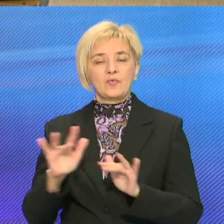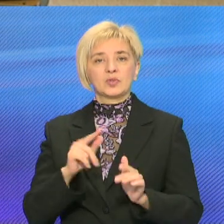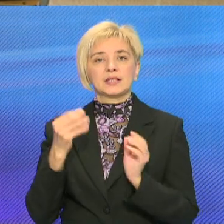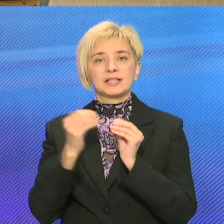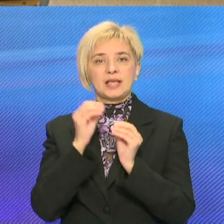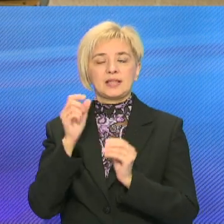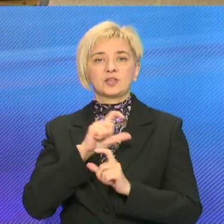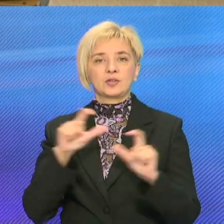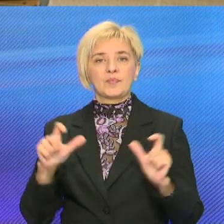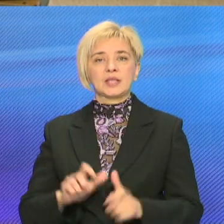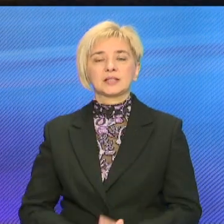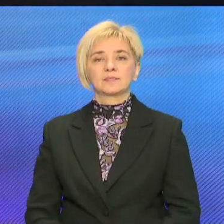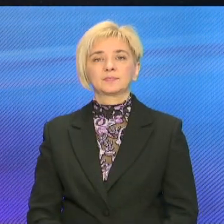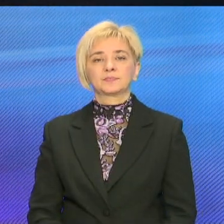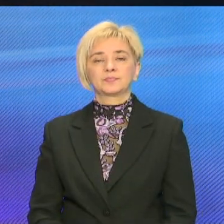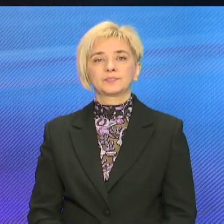гимназии.